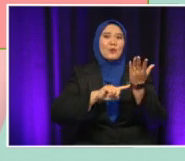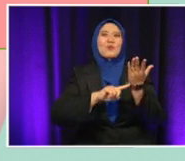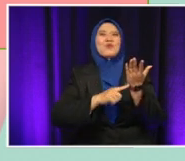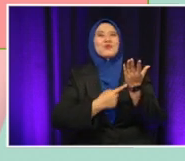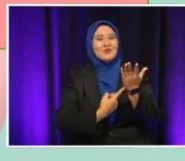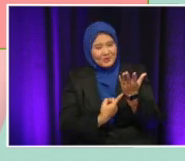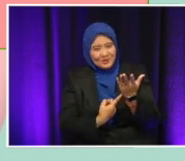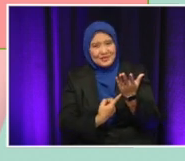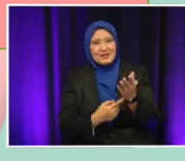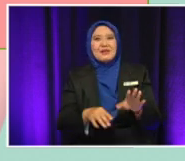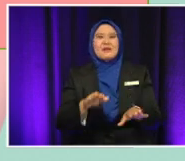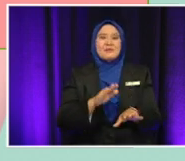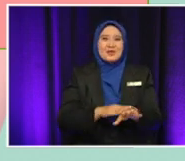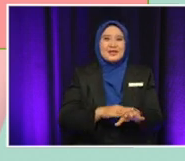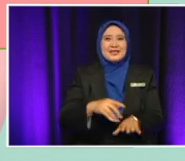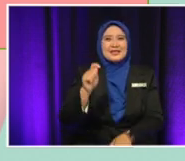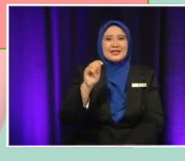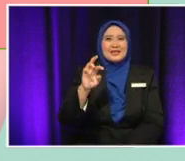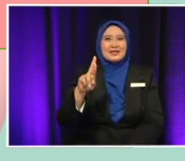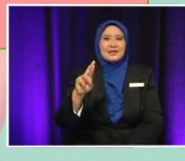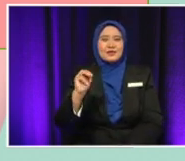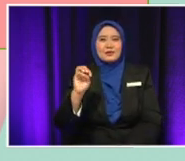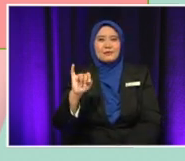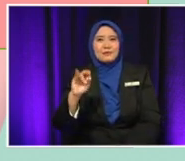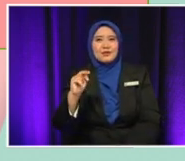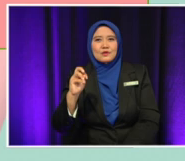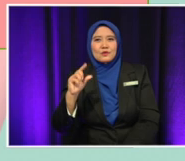di dalam terminologi tersebut contohnya